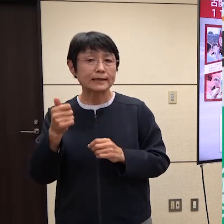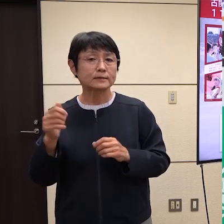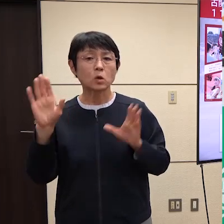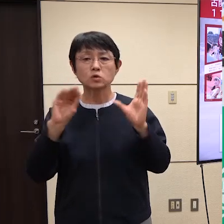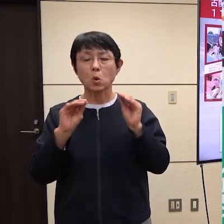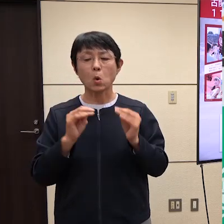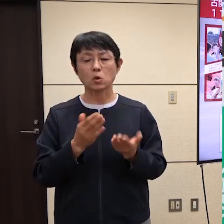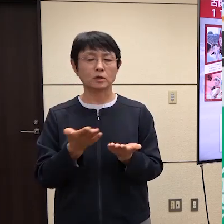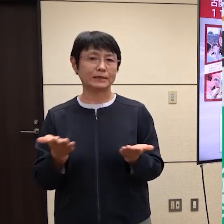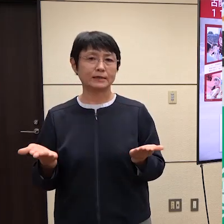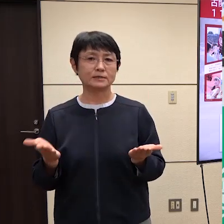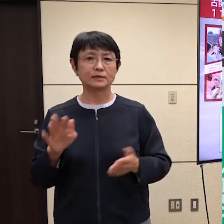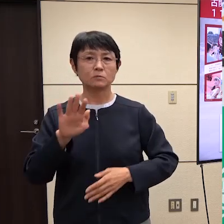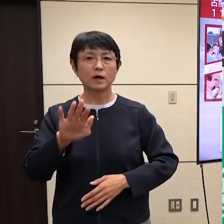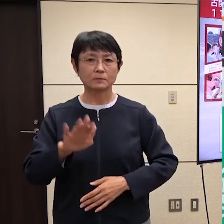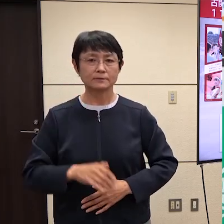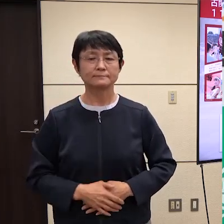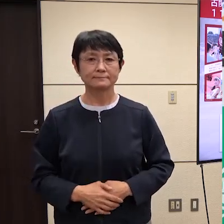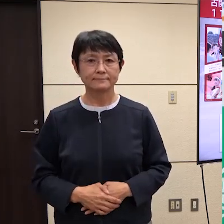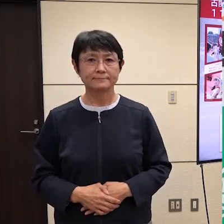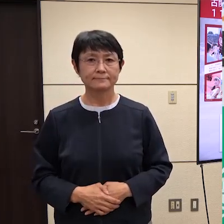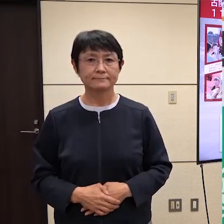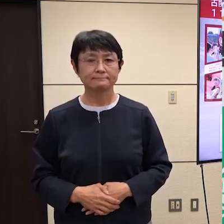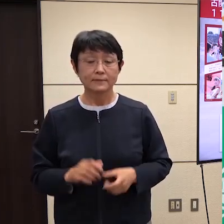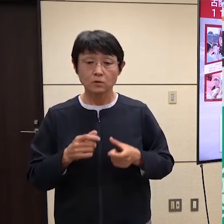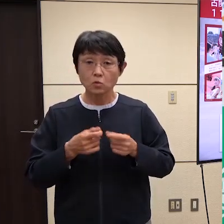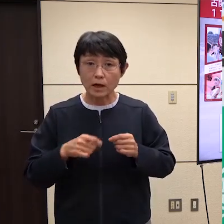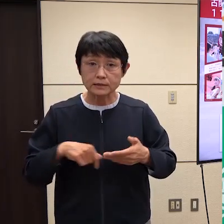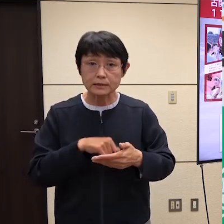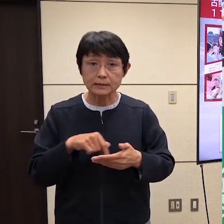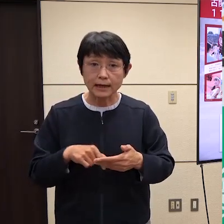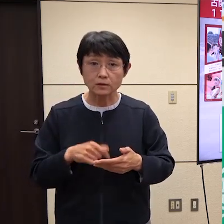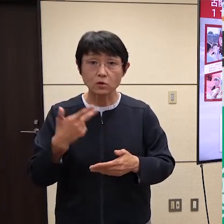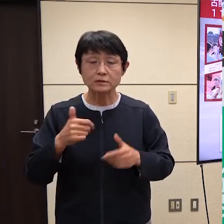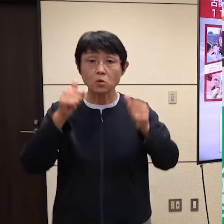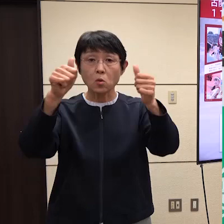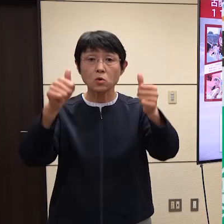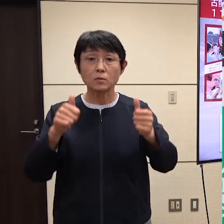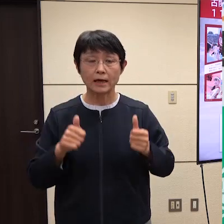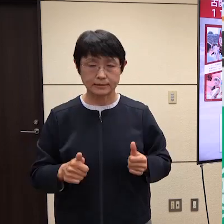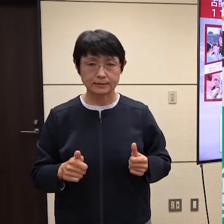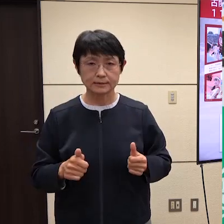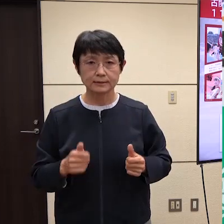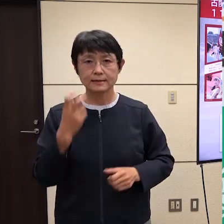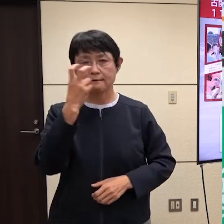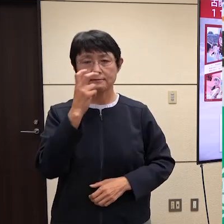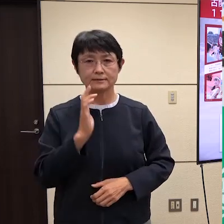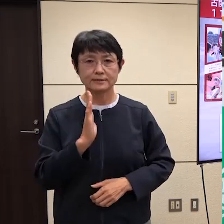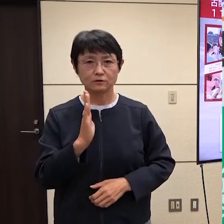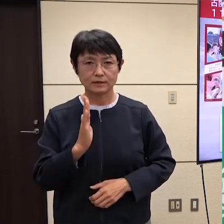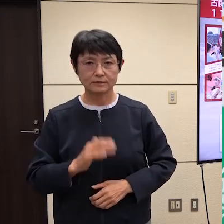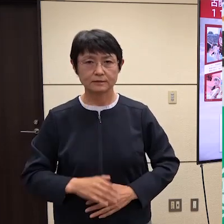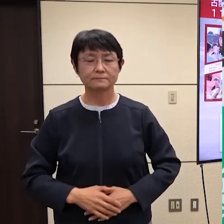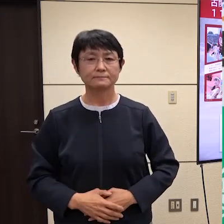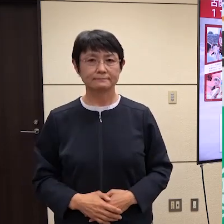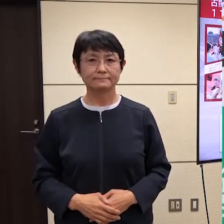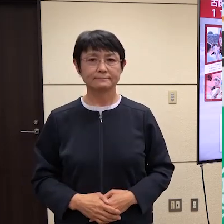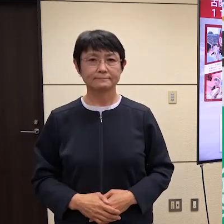示、こういったことも行います。詳しくは市のホームページをご覧いただければというふうに思います